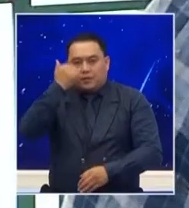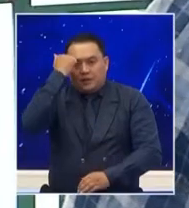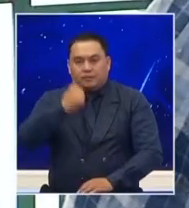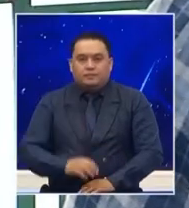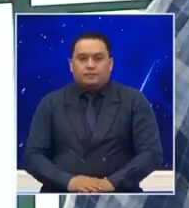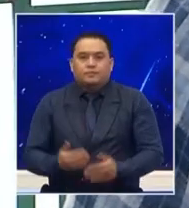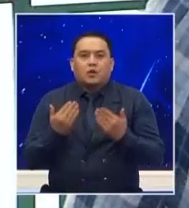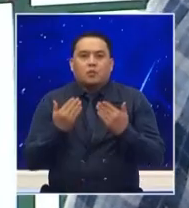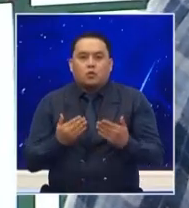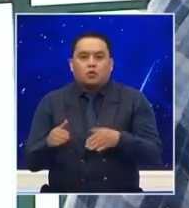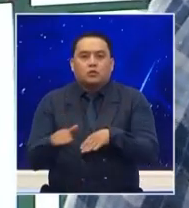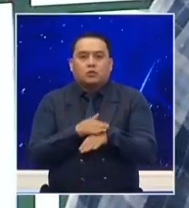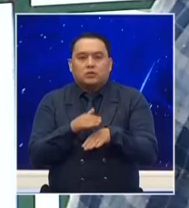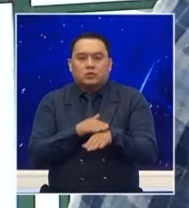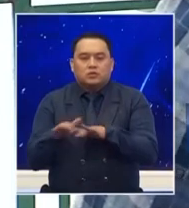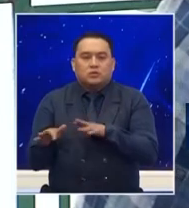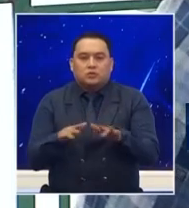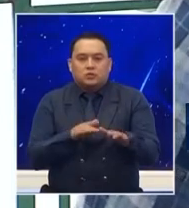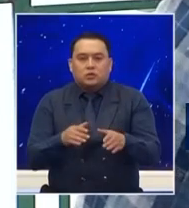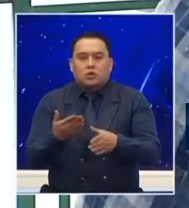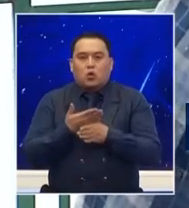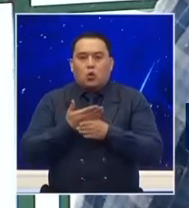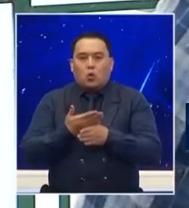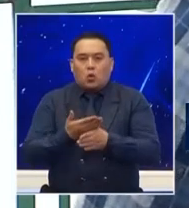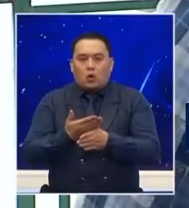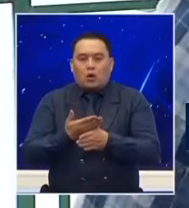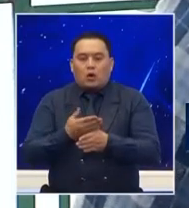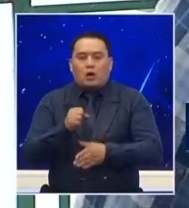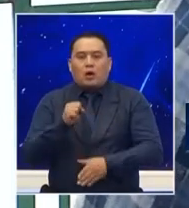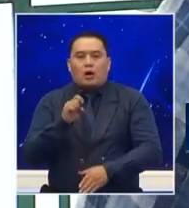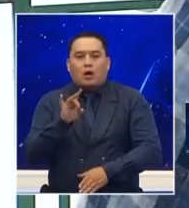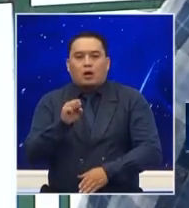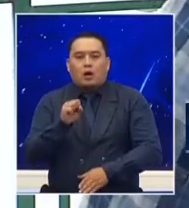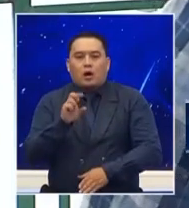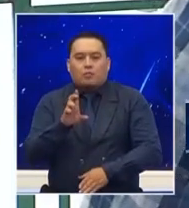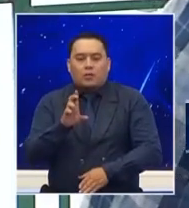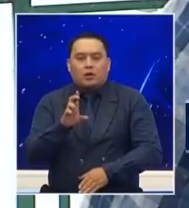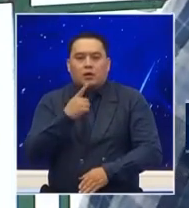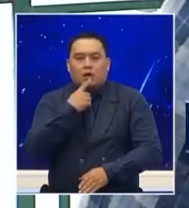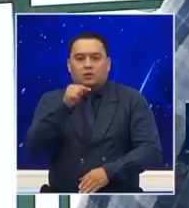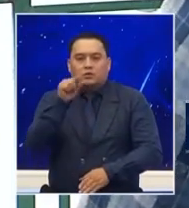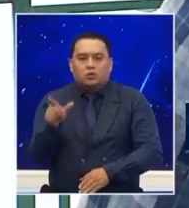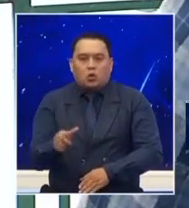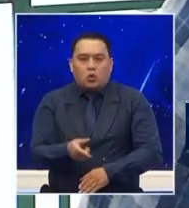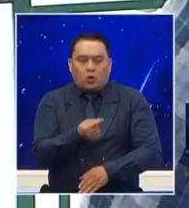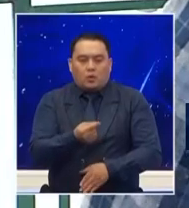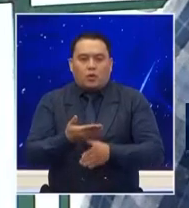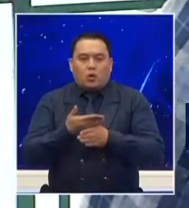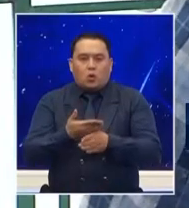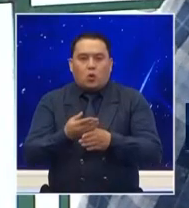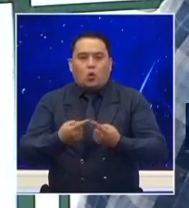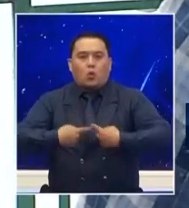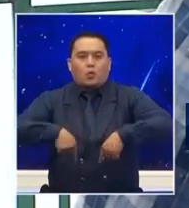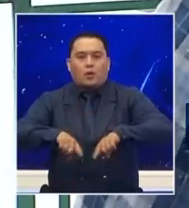іс шарамызға спонсор болып отырған Араб әмірлігінің Қызылай қоғамының нам